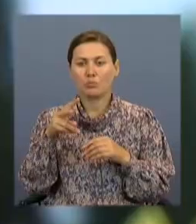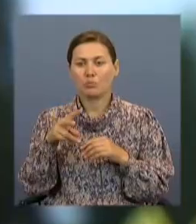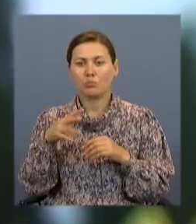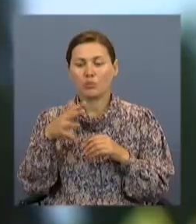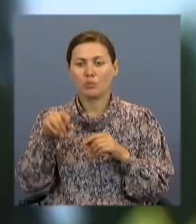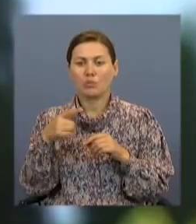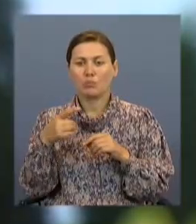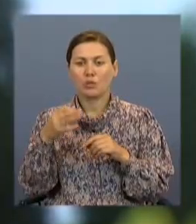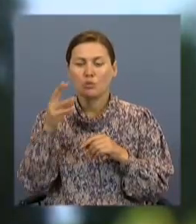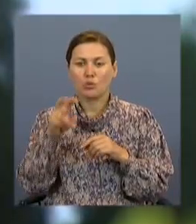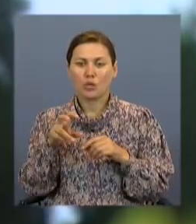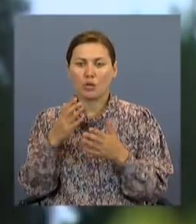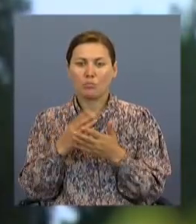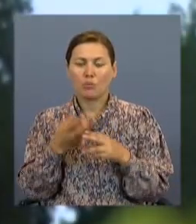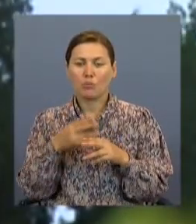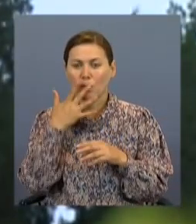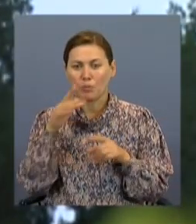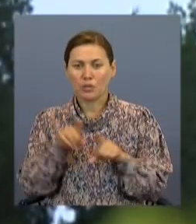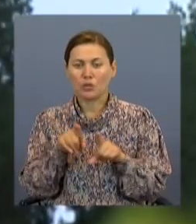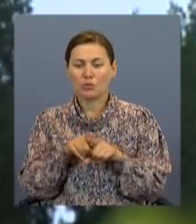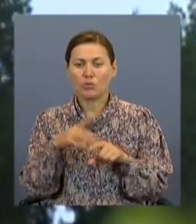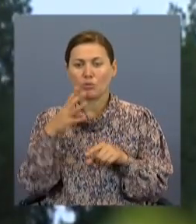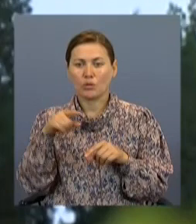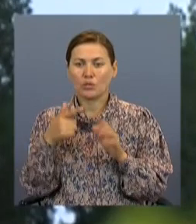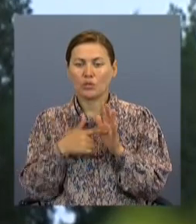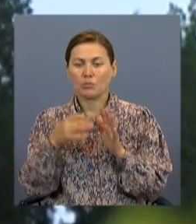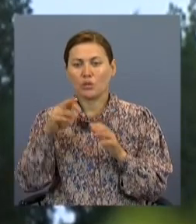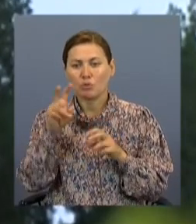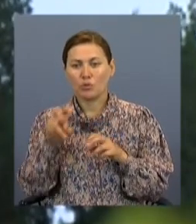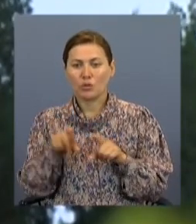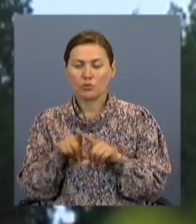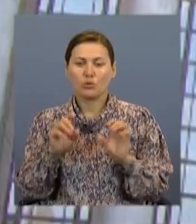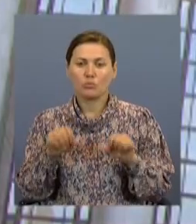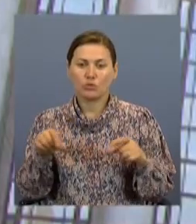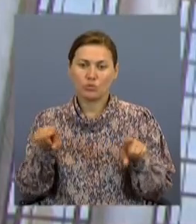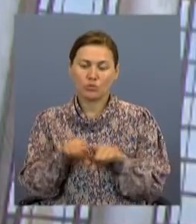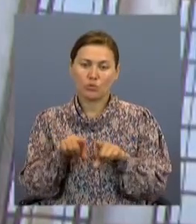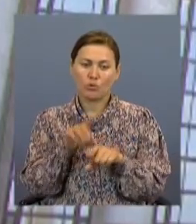5,8 миллиард долларды құраса, импорт 4,7 миллиард долларға жеткен.